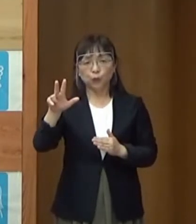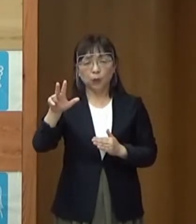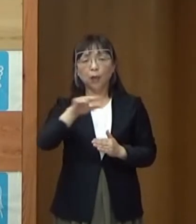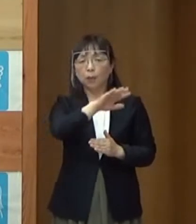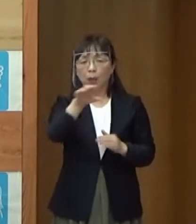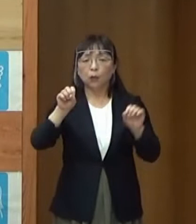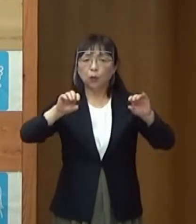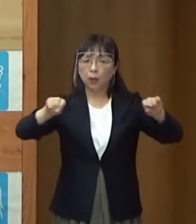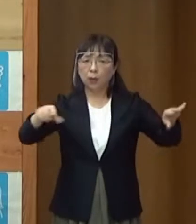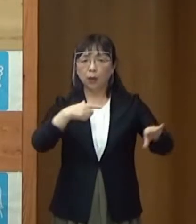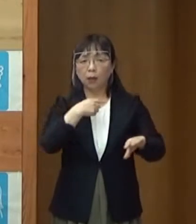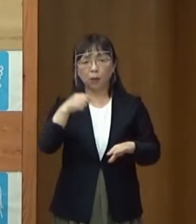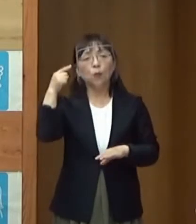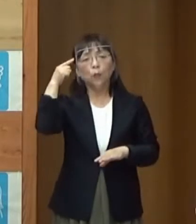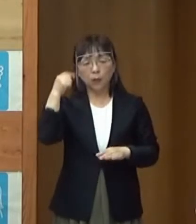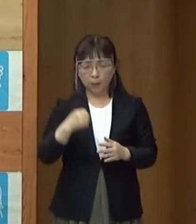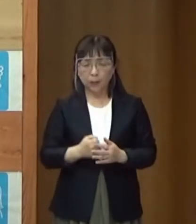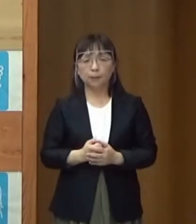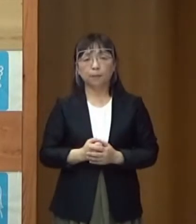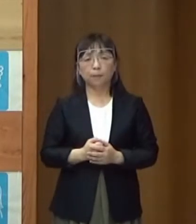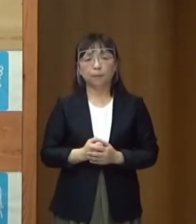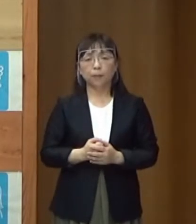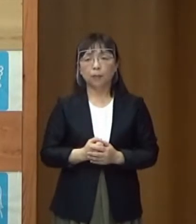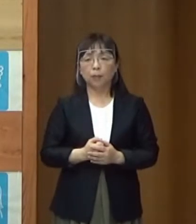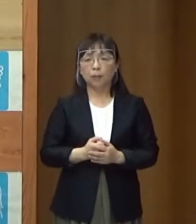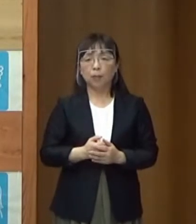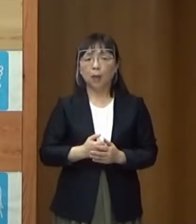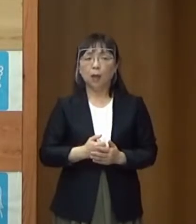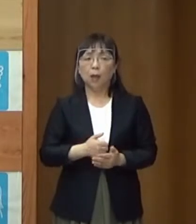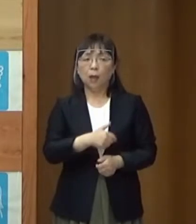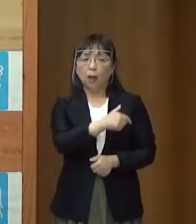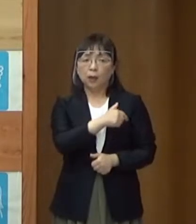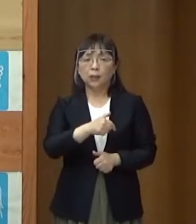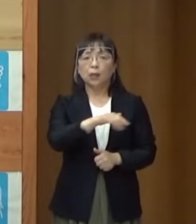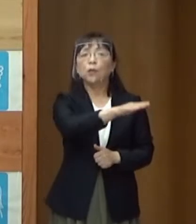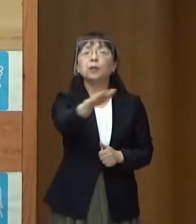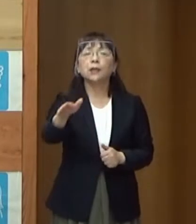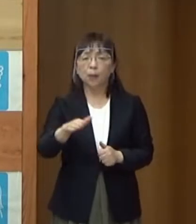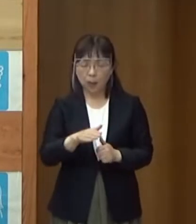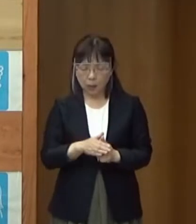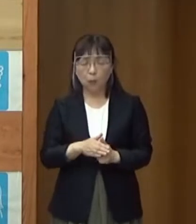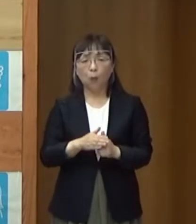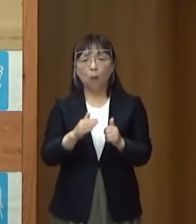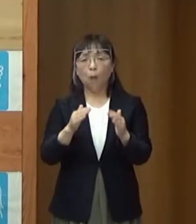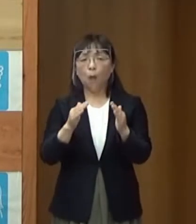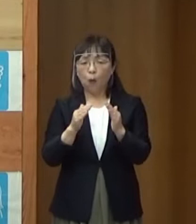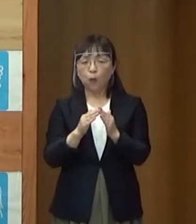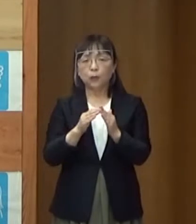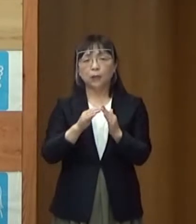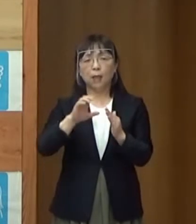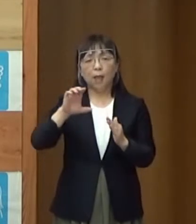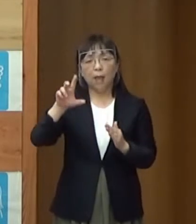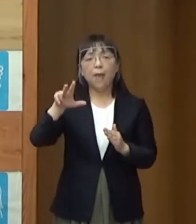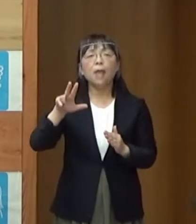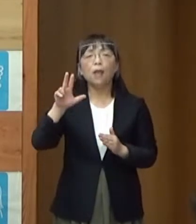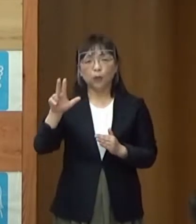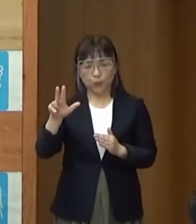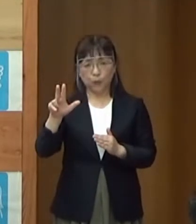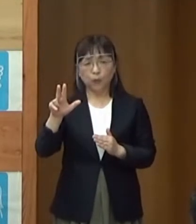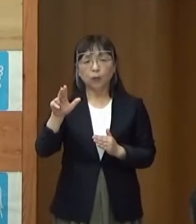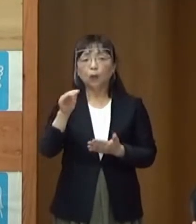呼びかけていきたいと考えています。マスコミの皆様にもですね、こういったおうちでエールということで